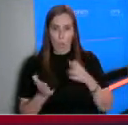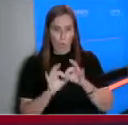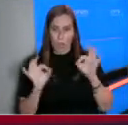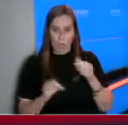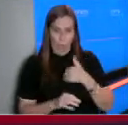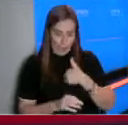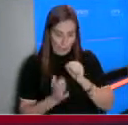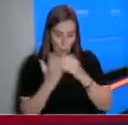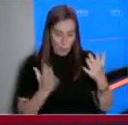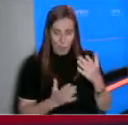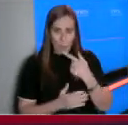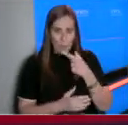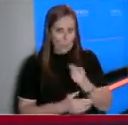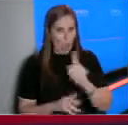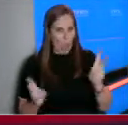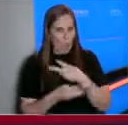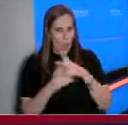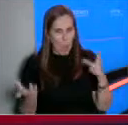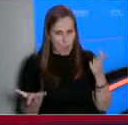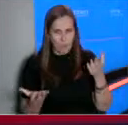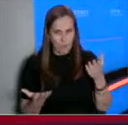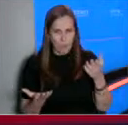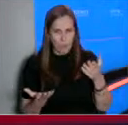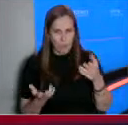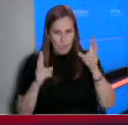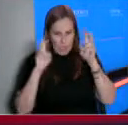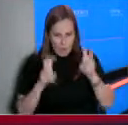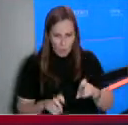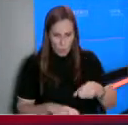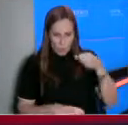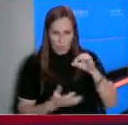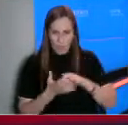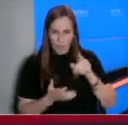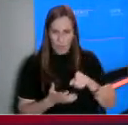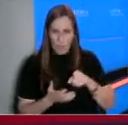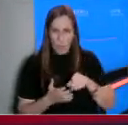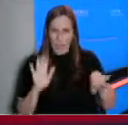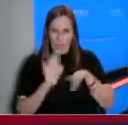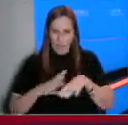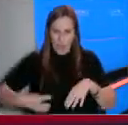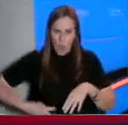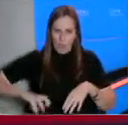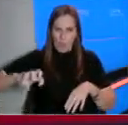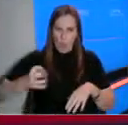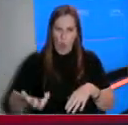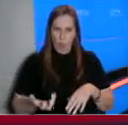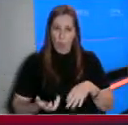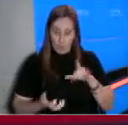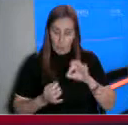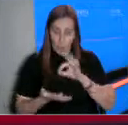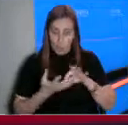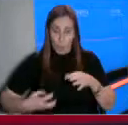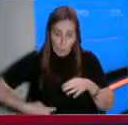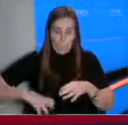בהתחלה, אני כעיתונאי, אמרתי זה לא יכול להיות שבהגדרות של הסל כתוב שזה רק בתנאי שקרותים את התחול, ואכן כך כתוב.